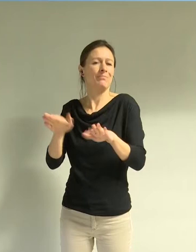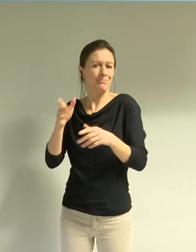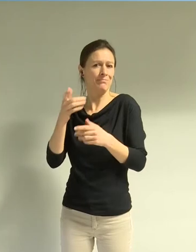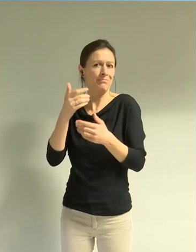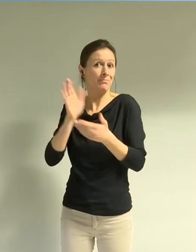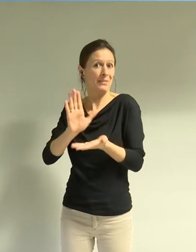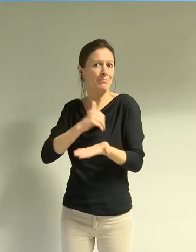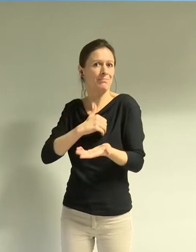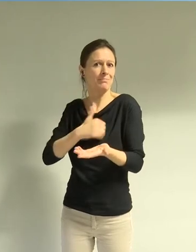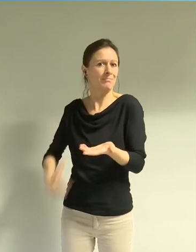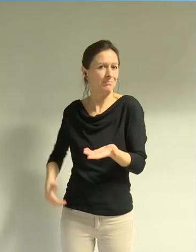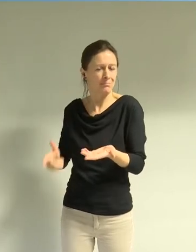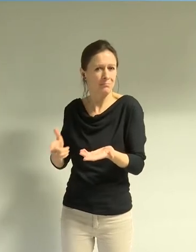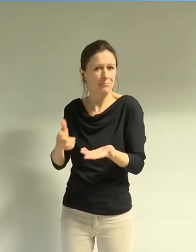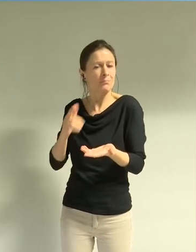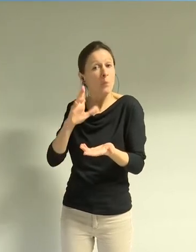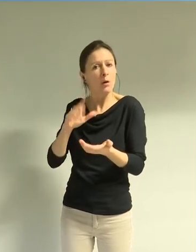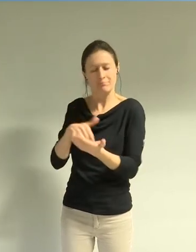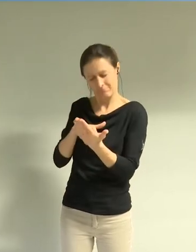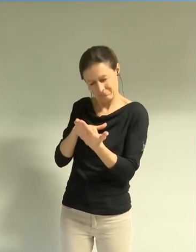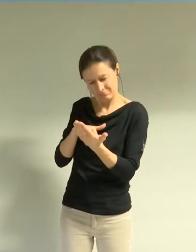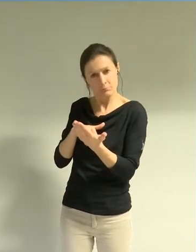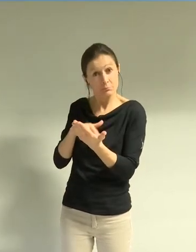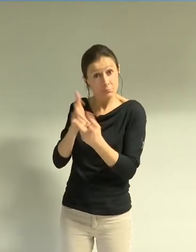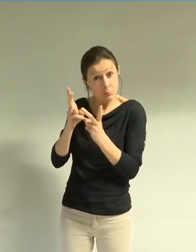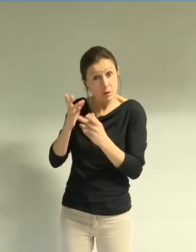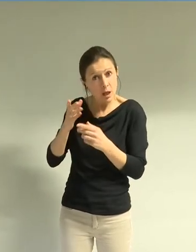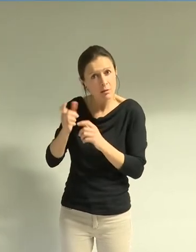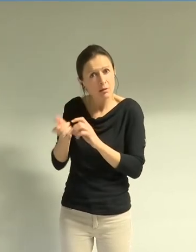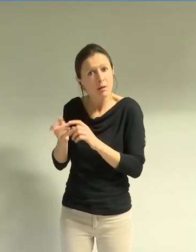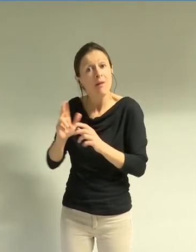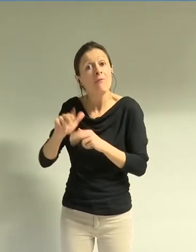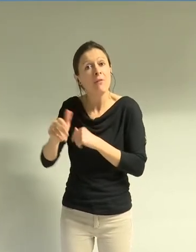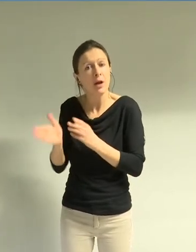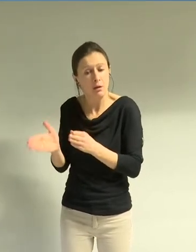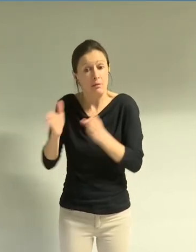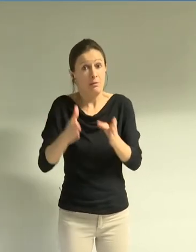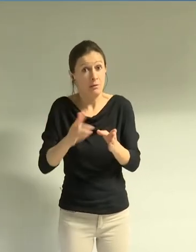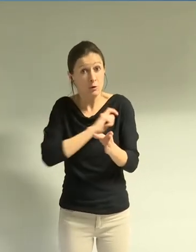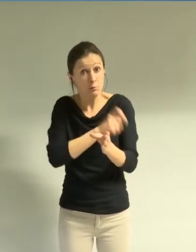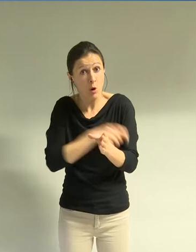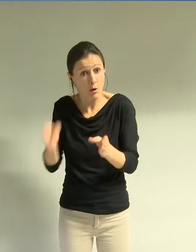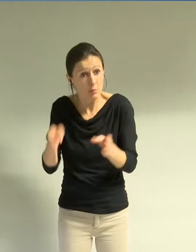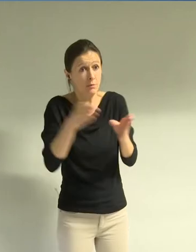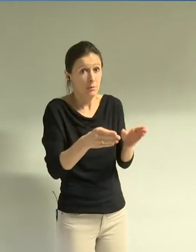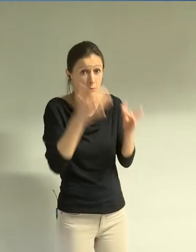exploratoires similaires pourraient être poursuivis dans le champ des politiques sportives culturelles ou d'aménagement